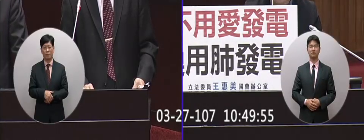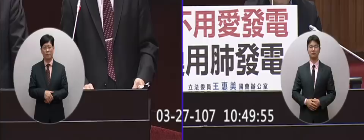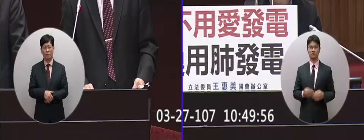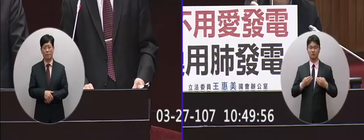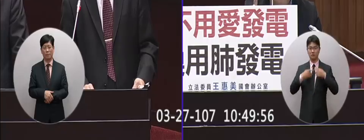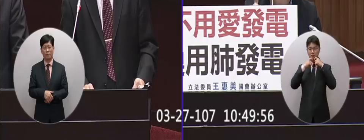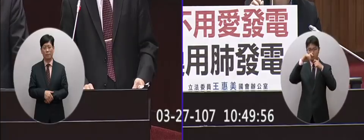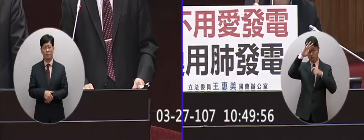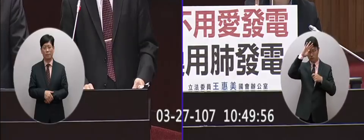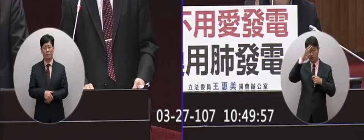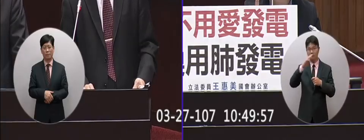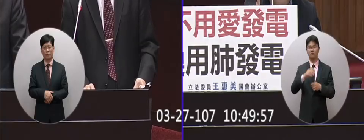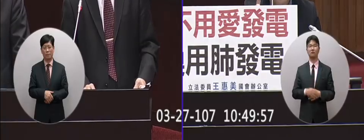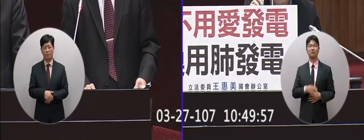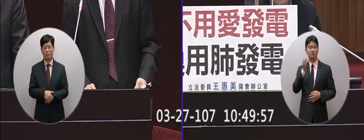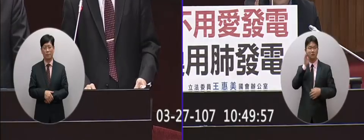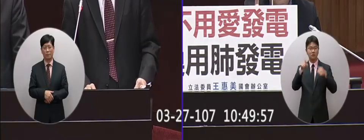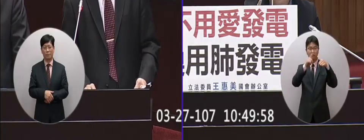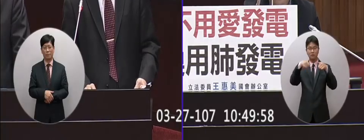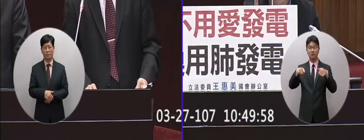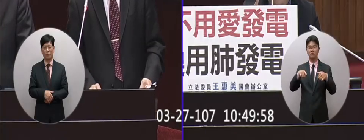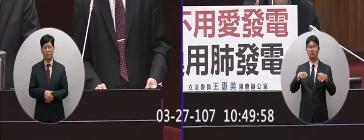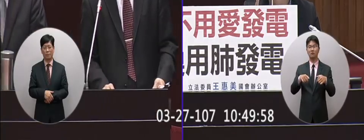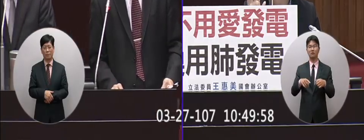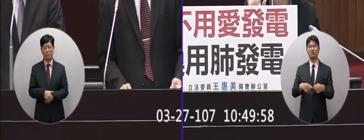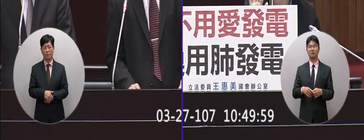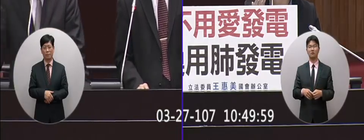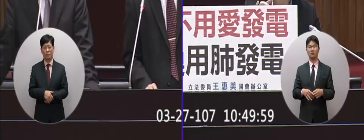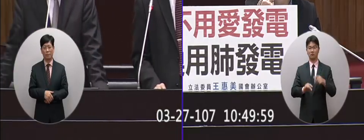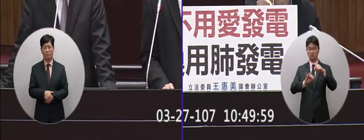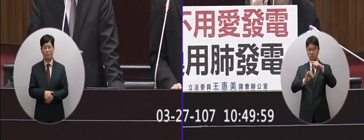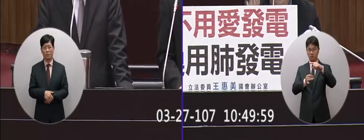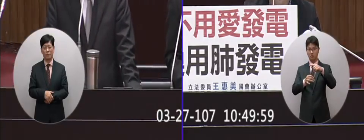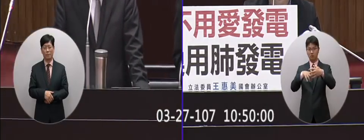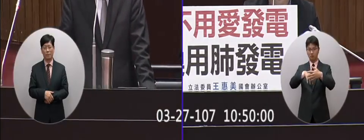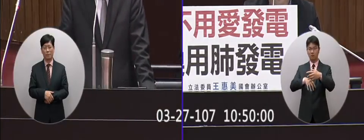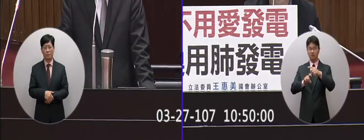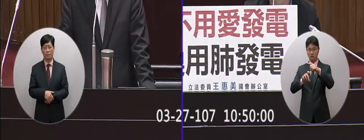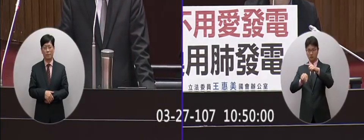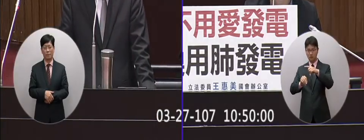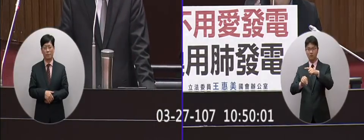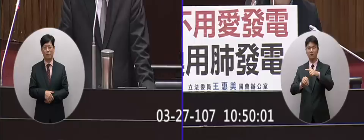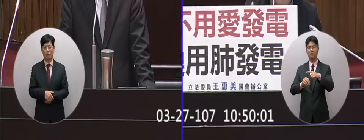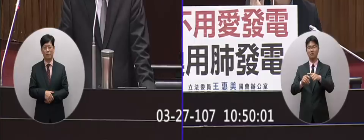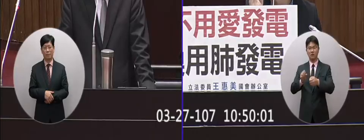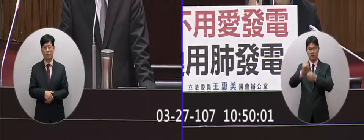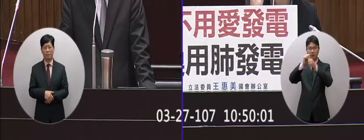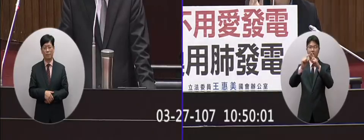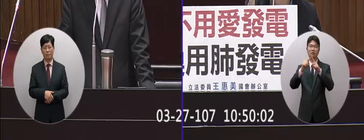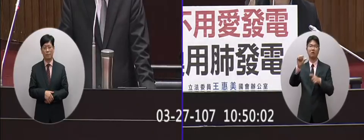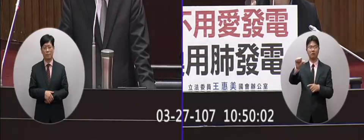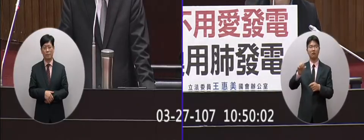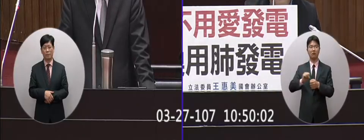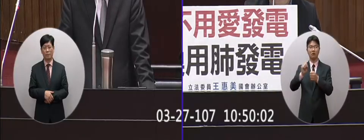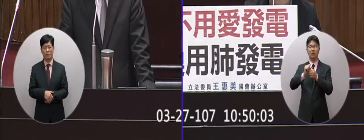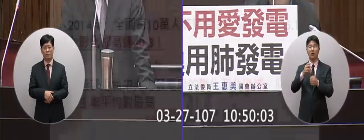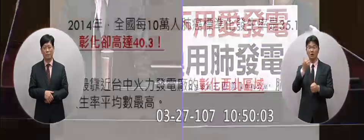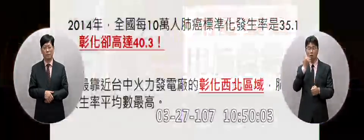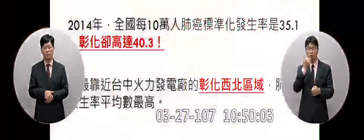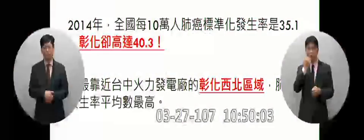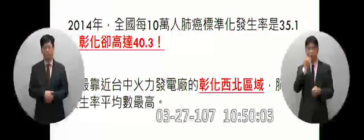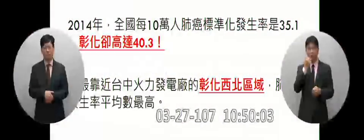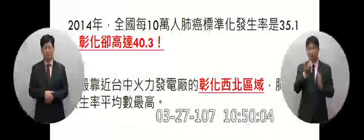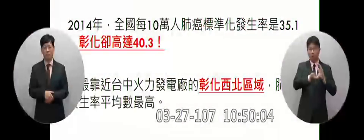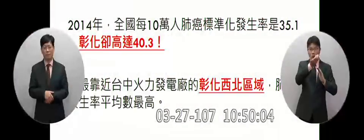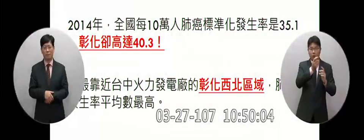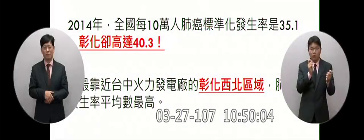肺癌的比率，彰化是比一般10万人口中又多了将近有5个人，而越靠近中和地方，癌症